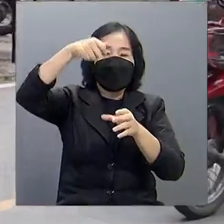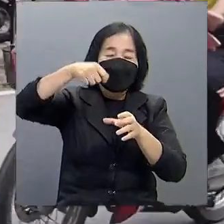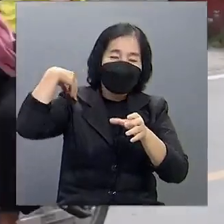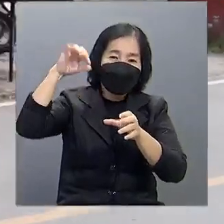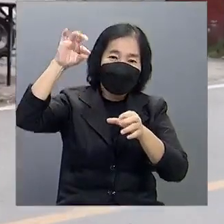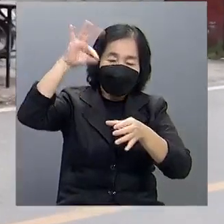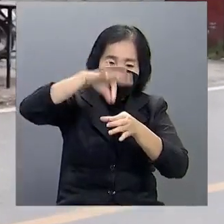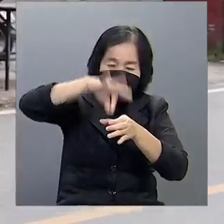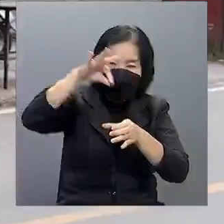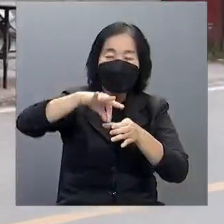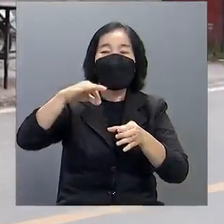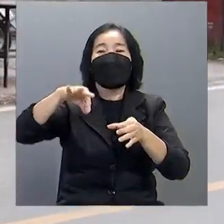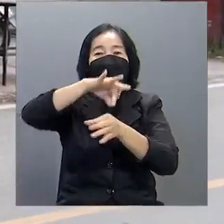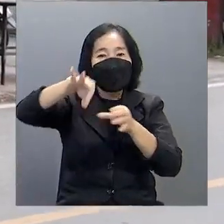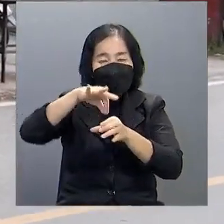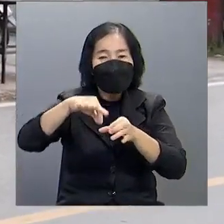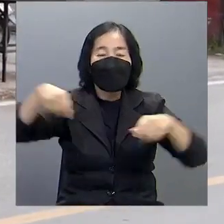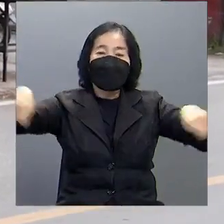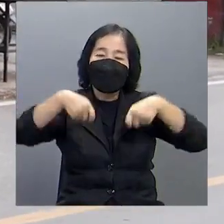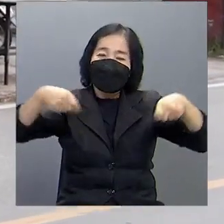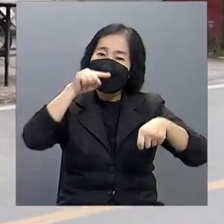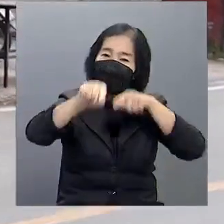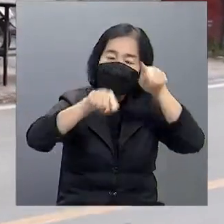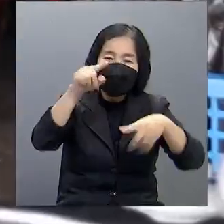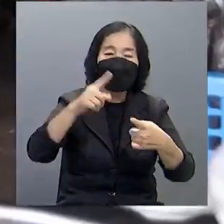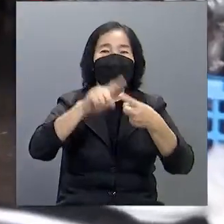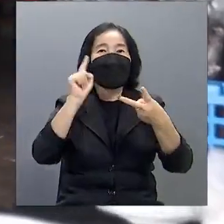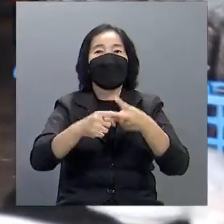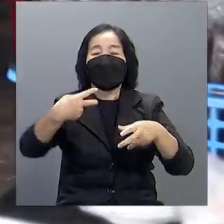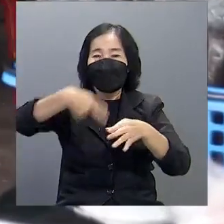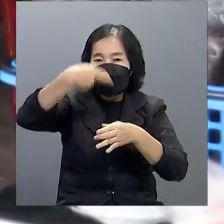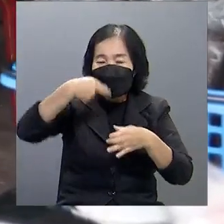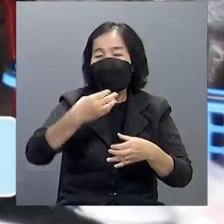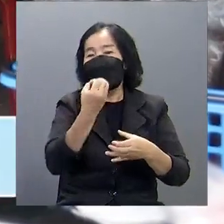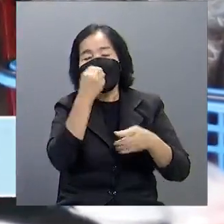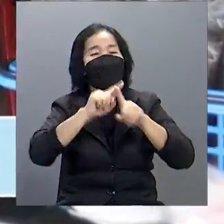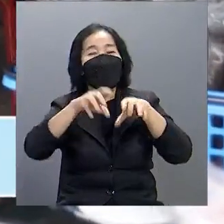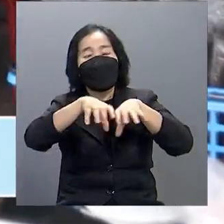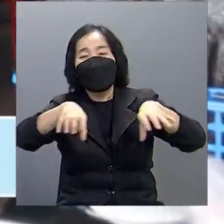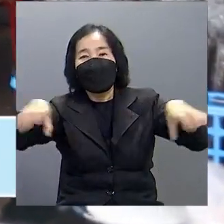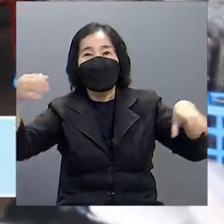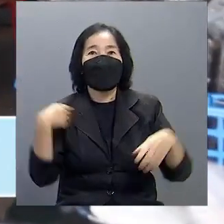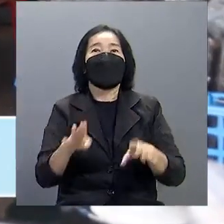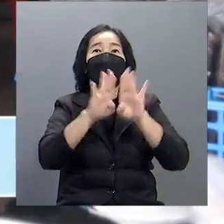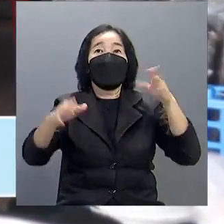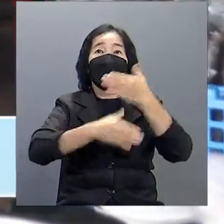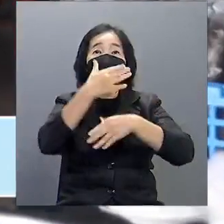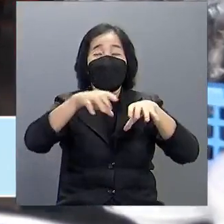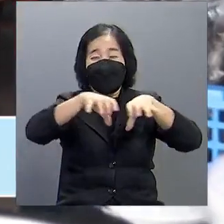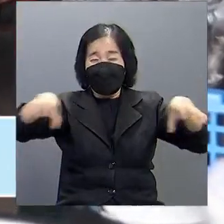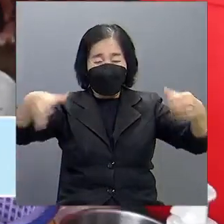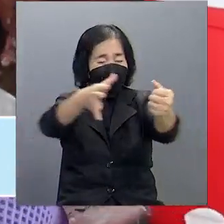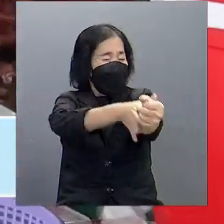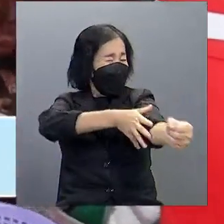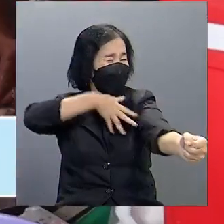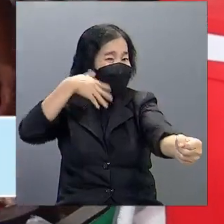ตามสั่งก๋วยเตี๋ยวของกินเล่นและเครื่องดื่มแต่ละร้านเปิดขายกันมายาวนานเรียงรายอยู่ตลอดทั้งท